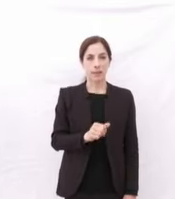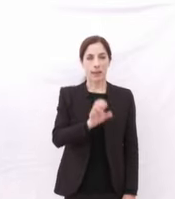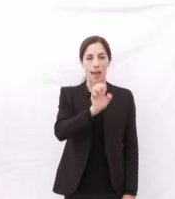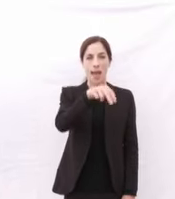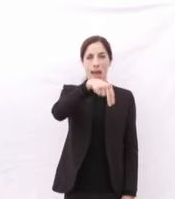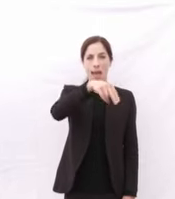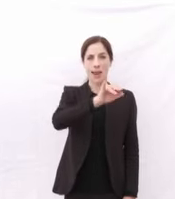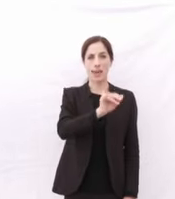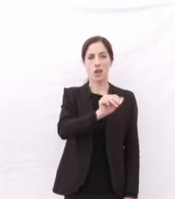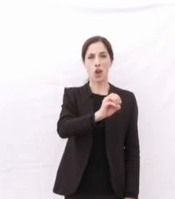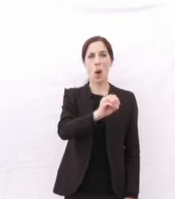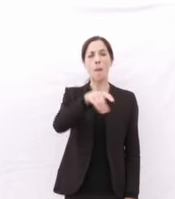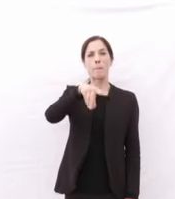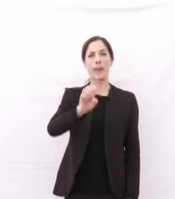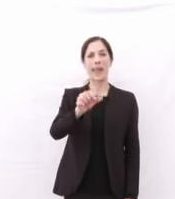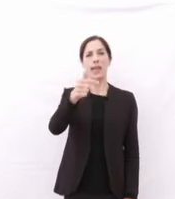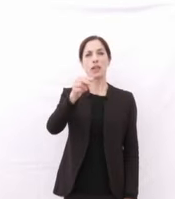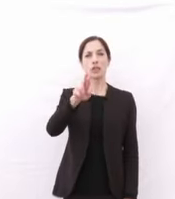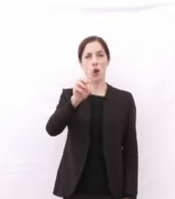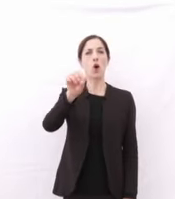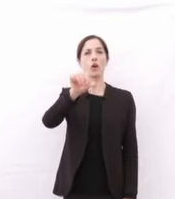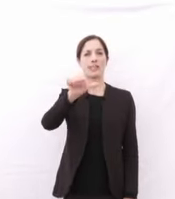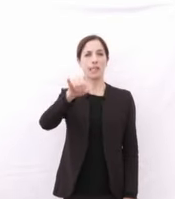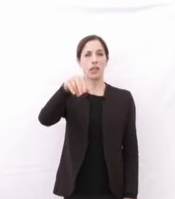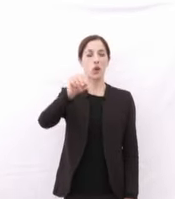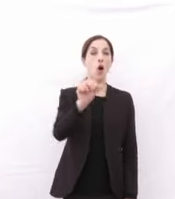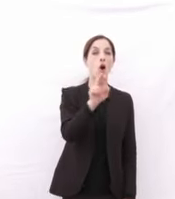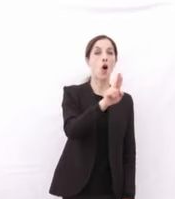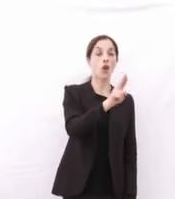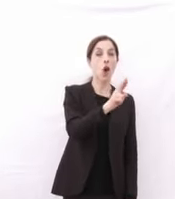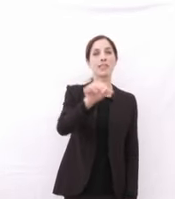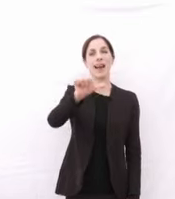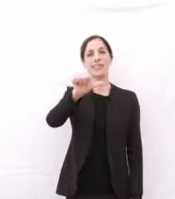Ennio Petrosino, Rosa